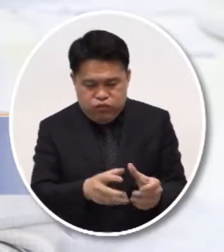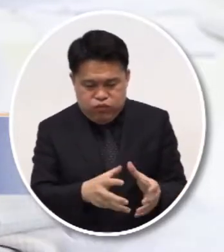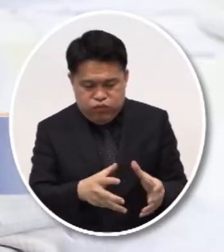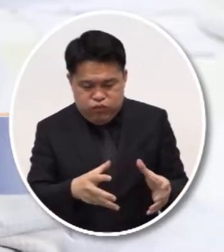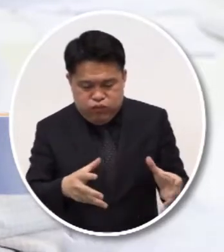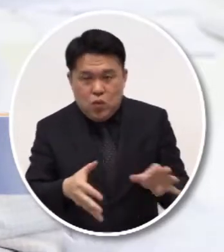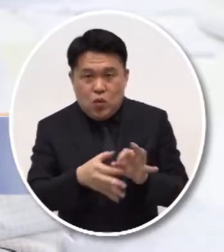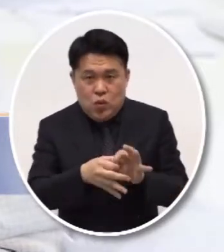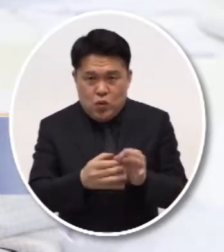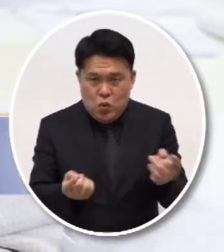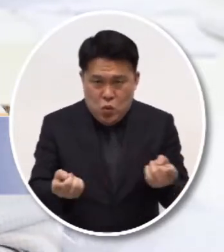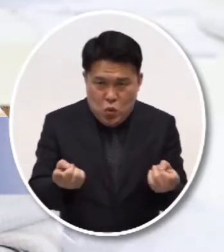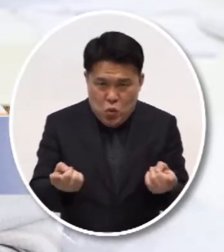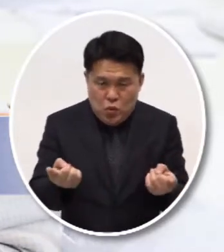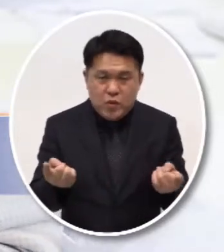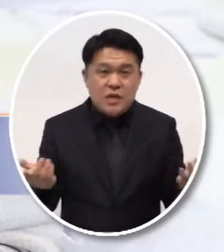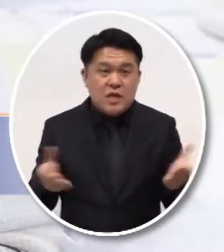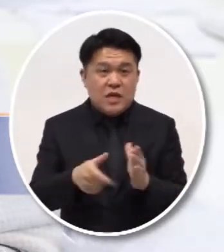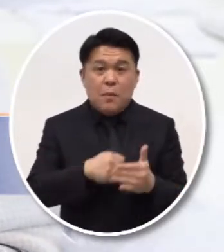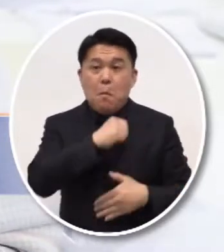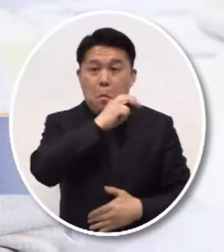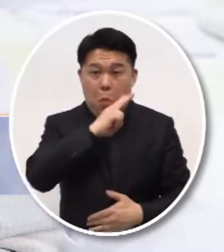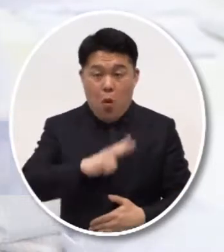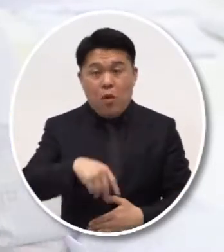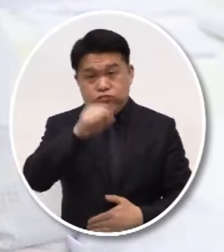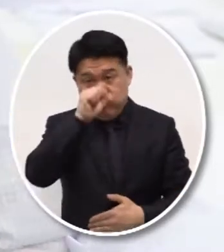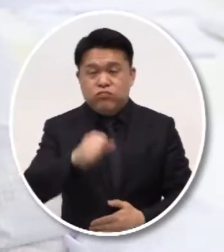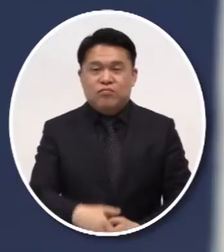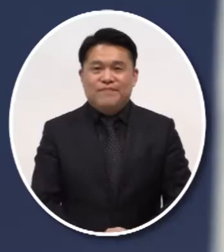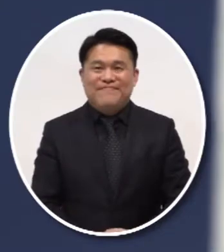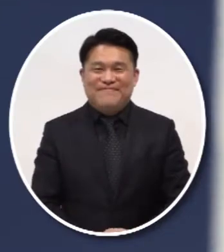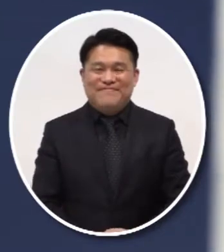밸런스를 맞춰줘가지고 일하기에도 편하고 좋은 것 같아요.